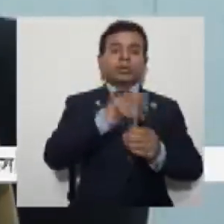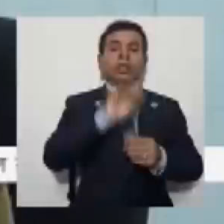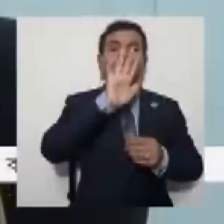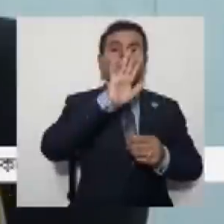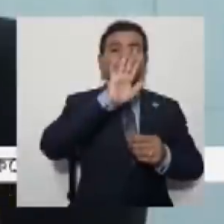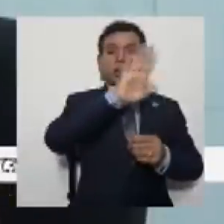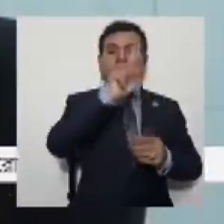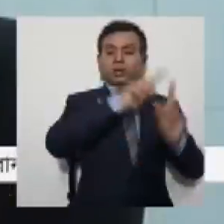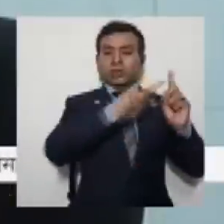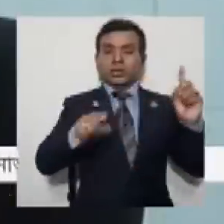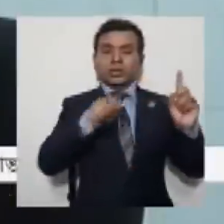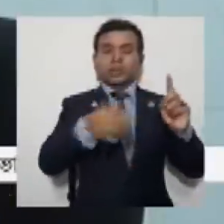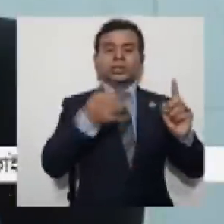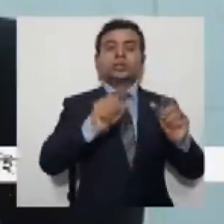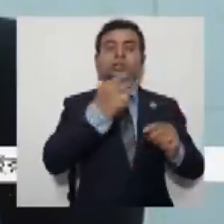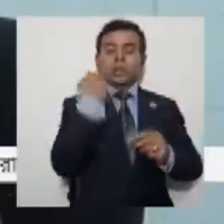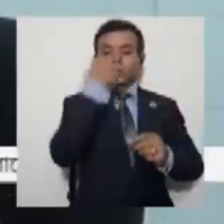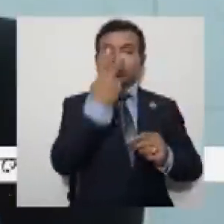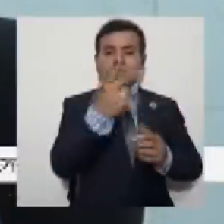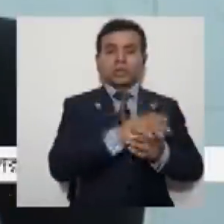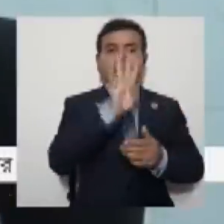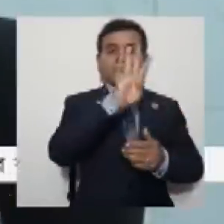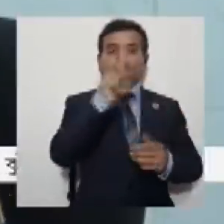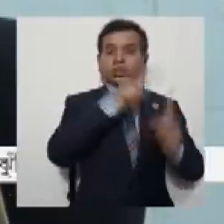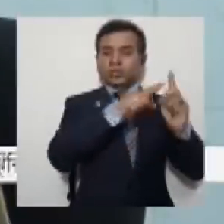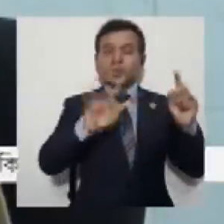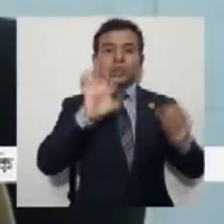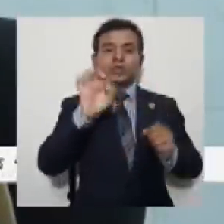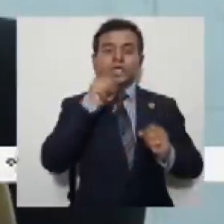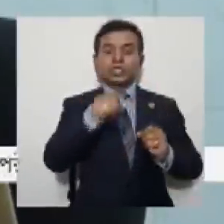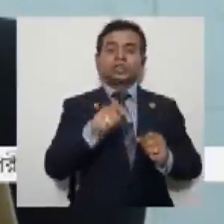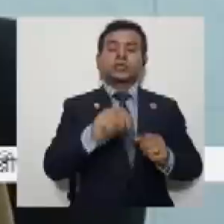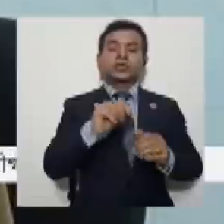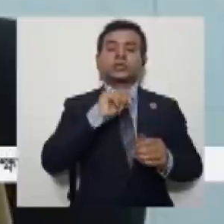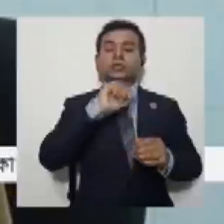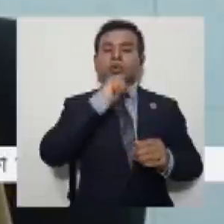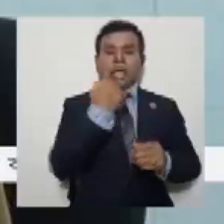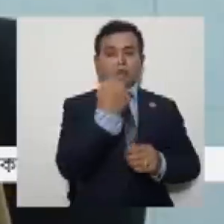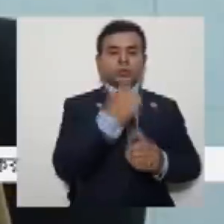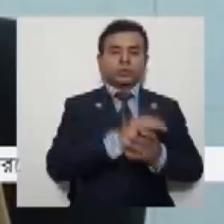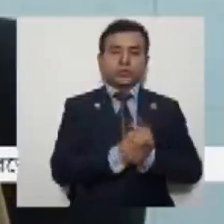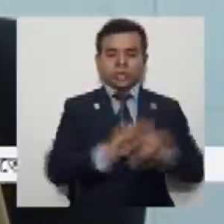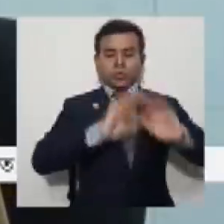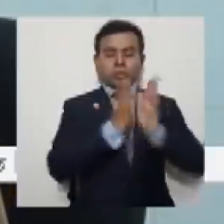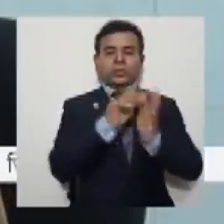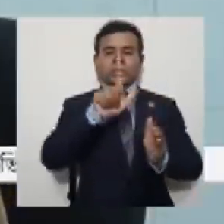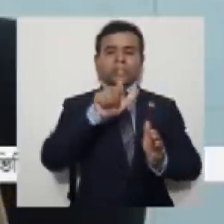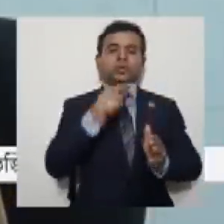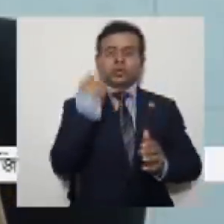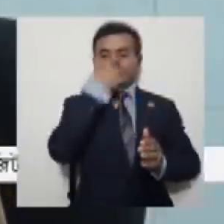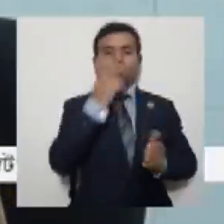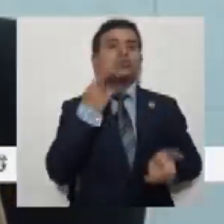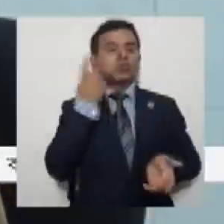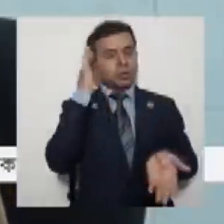41 থেকে 50-এর মধ্যে 1 জনের বয়স আমরা গতকাল বলেছিলাম যে আমাদের 55টি জেলা